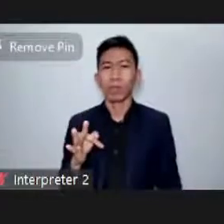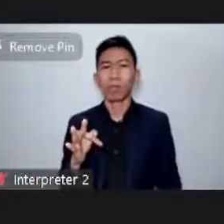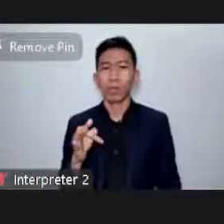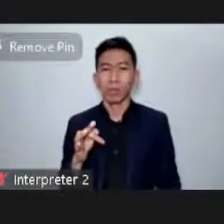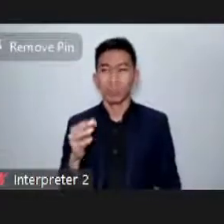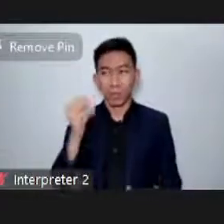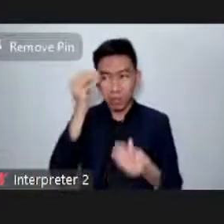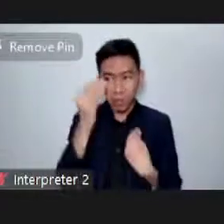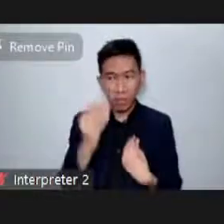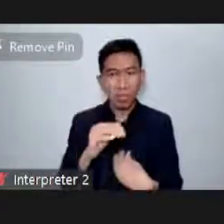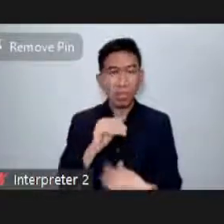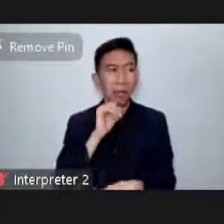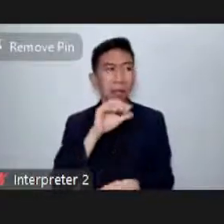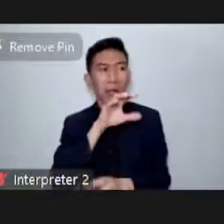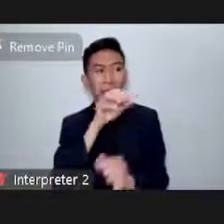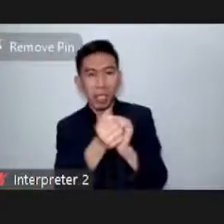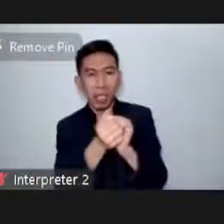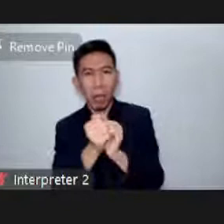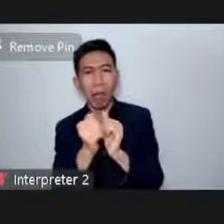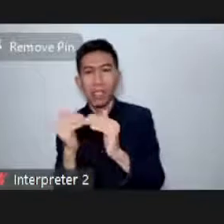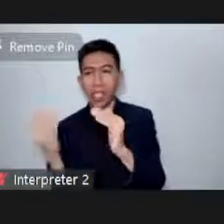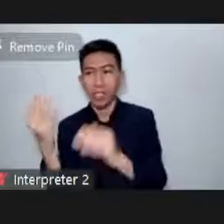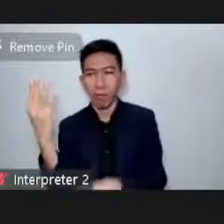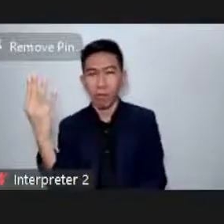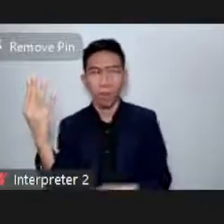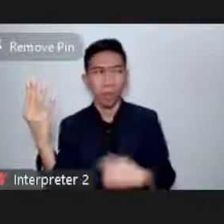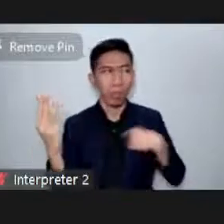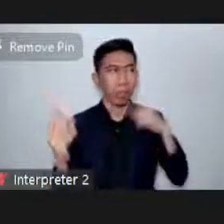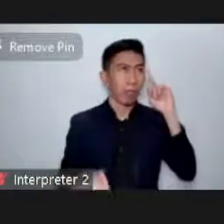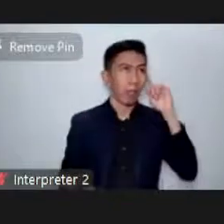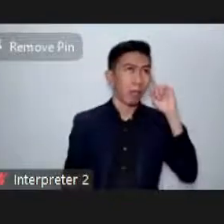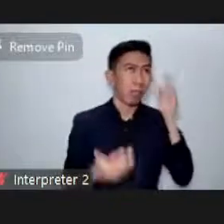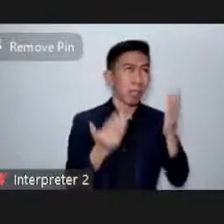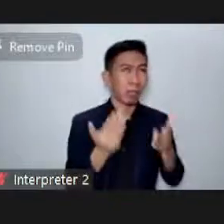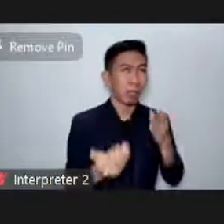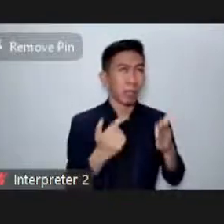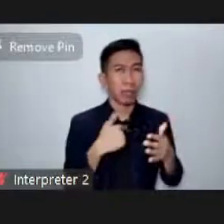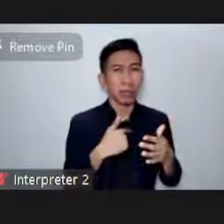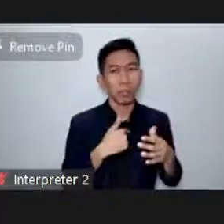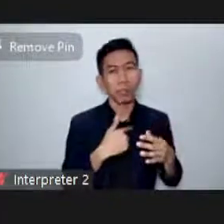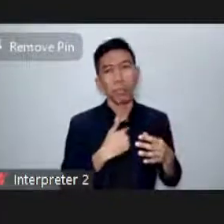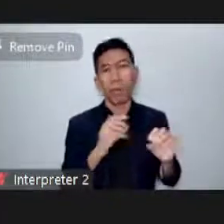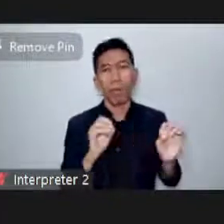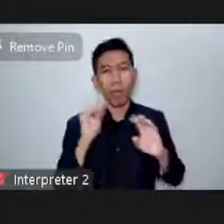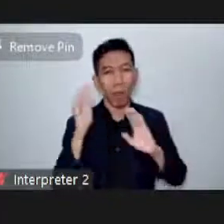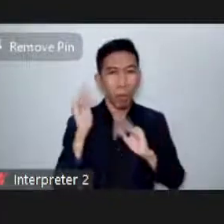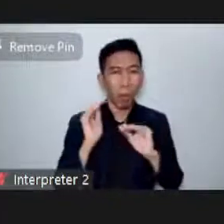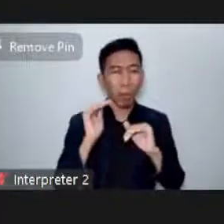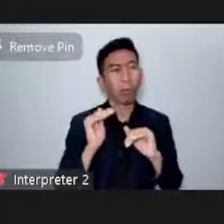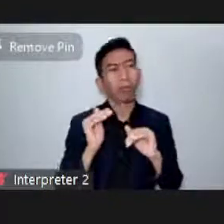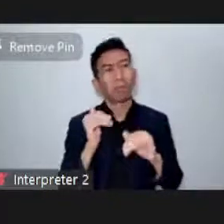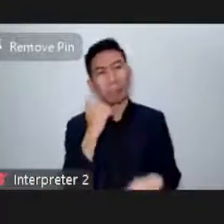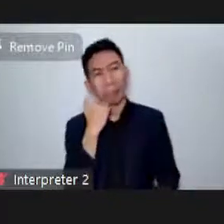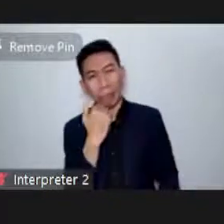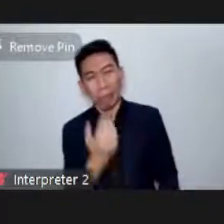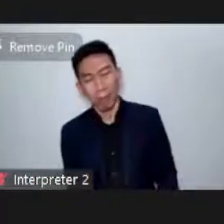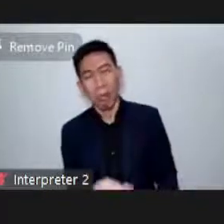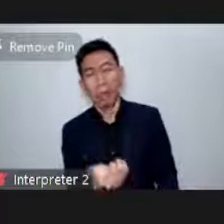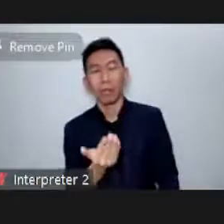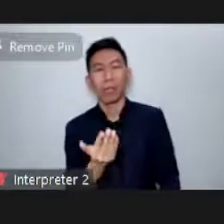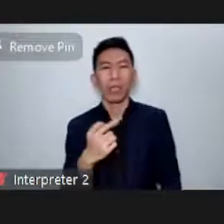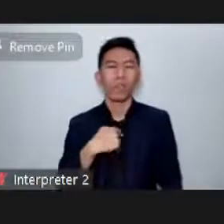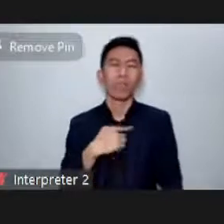hindi kasali, iniisip ko po na dahil siguro stage 4, wala nang pag-asa sa buhay. Parang ganun po ang